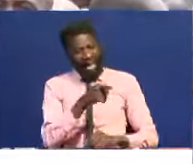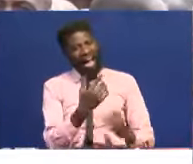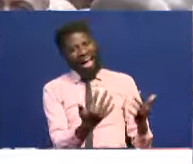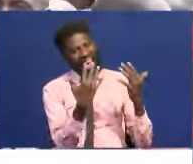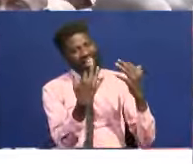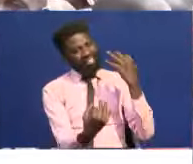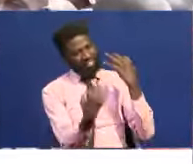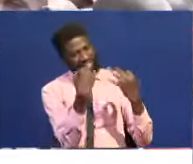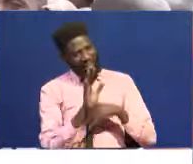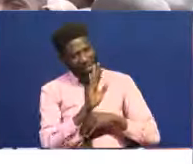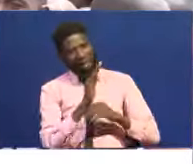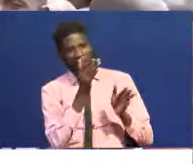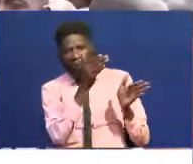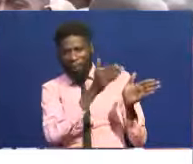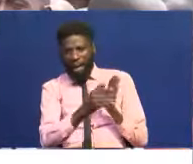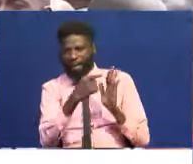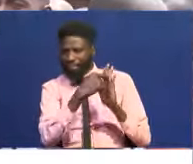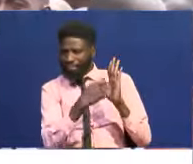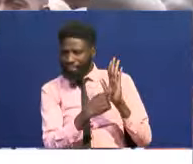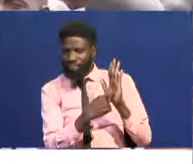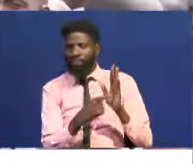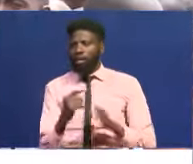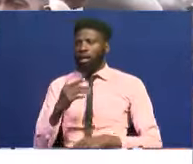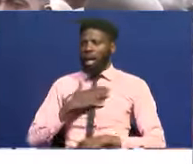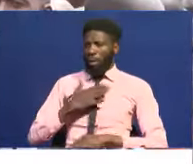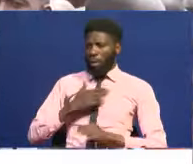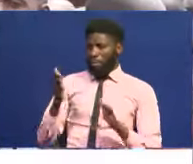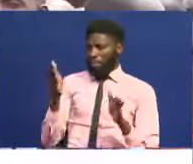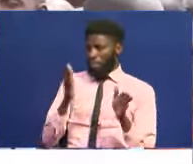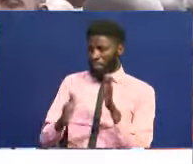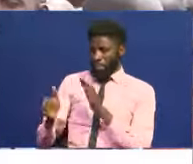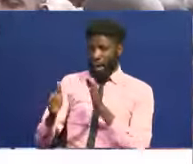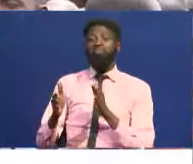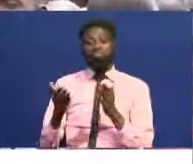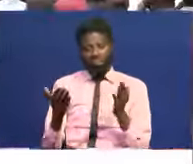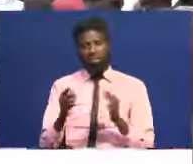tofauti na yetu. Wakenya wataamua mpango gani ni bora kuliko ingine.